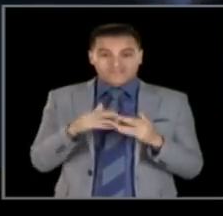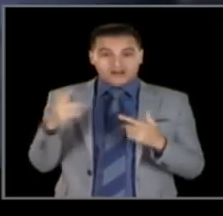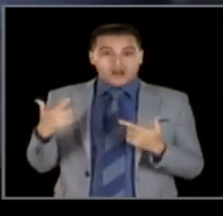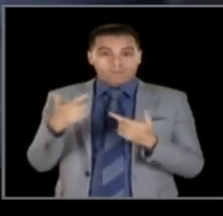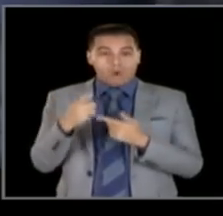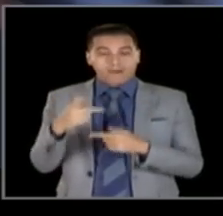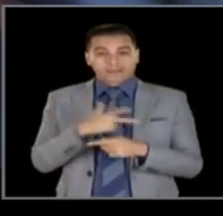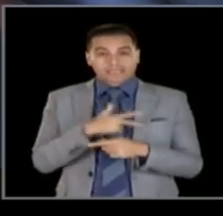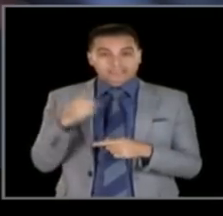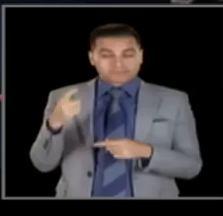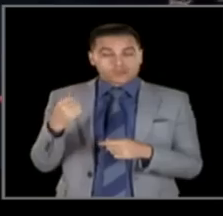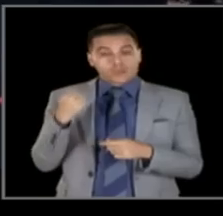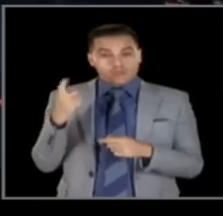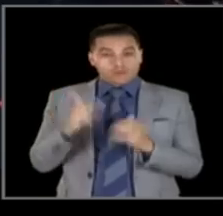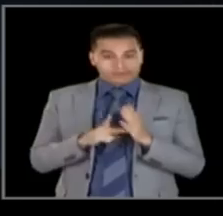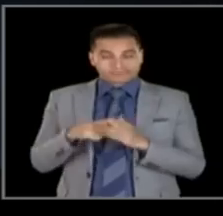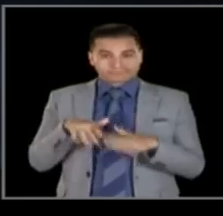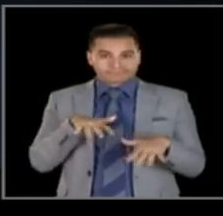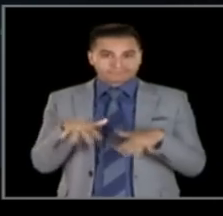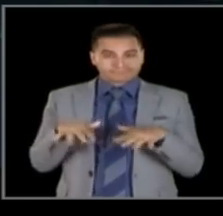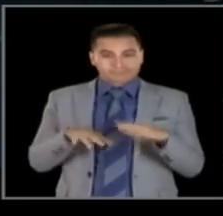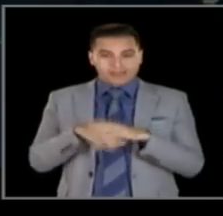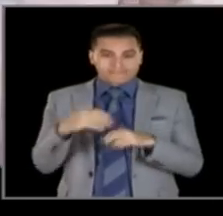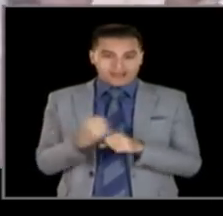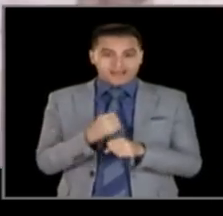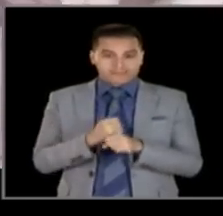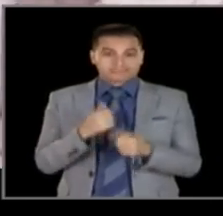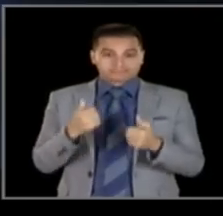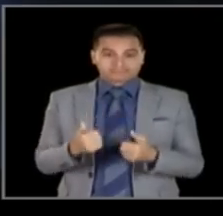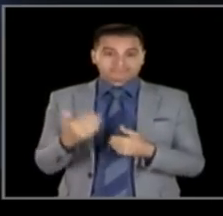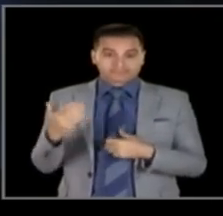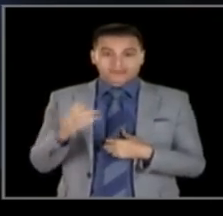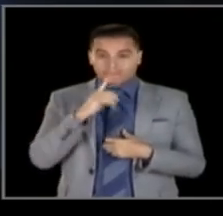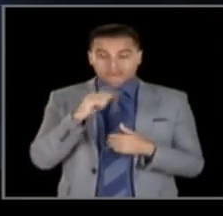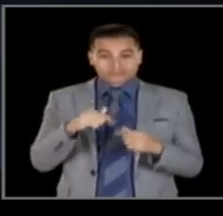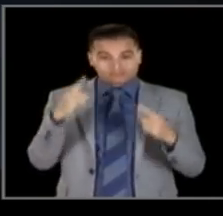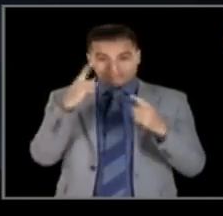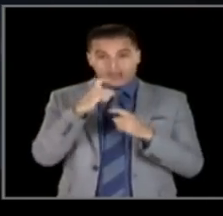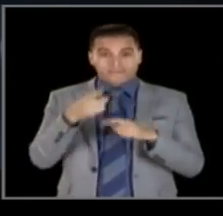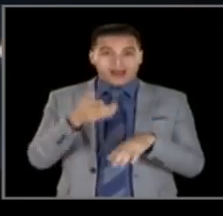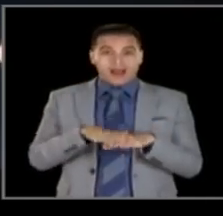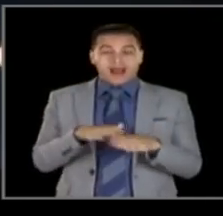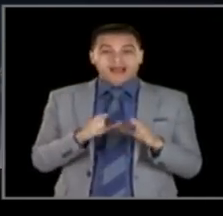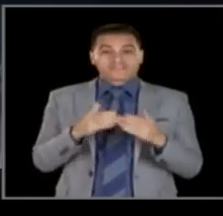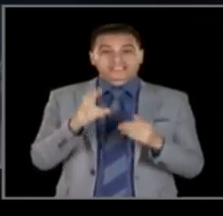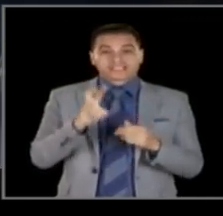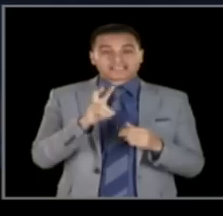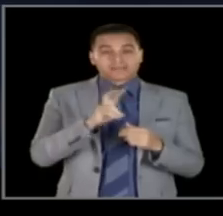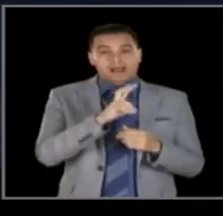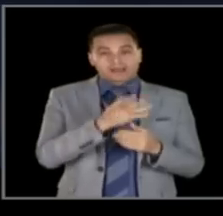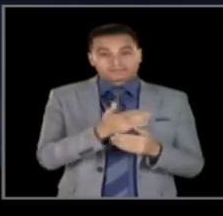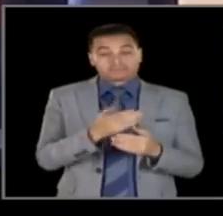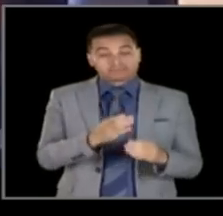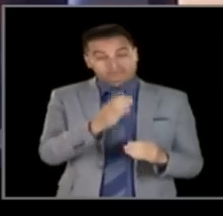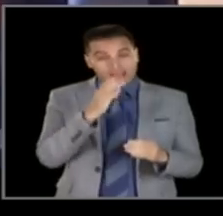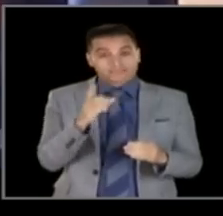فايترز قدروا طبعاً يتحركوا جوه المباراة بسهولة. المهمة اتصعبت على ثلاث سبعات.